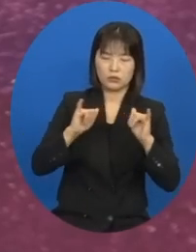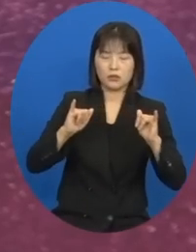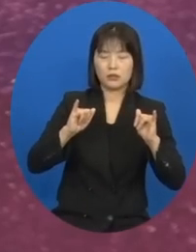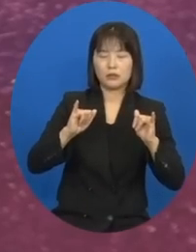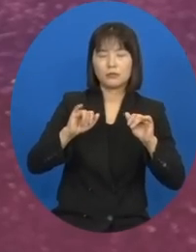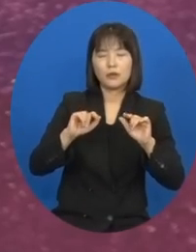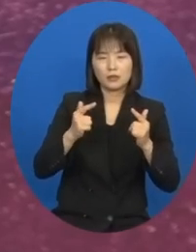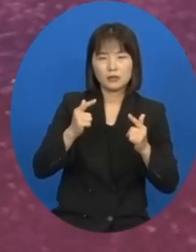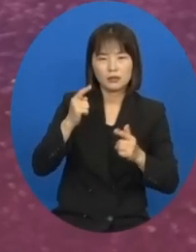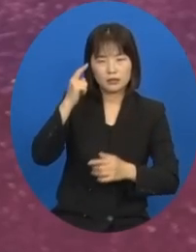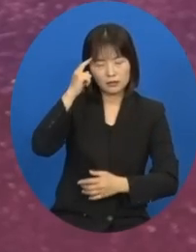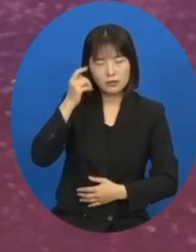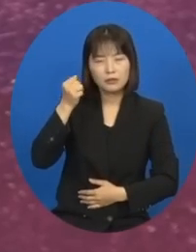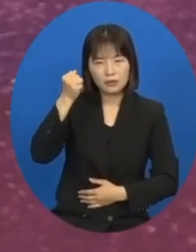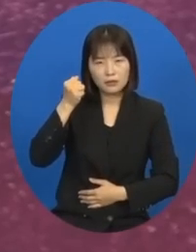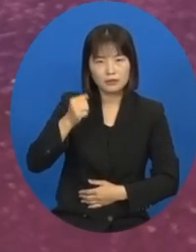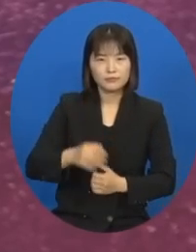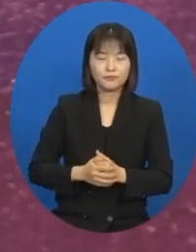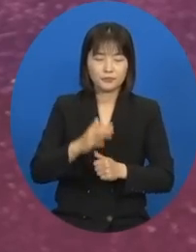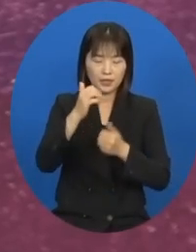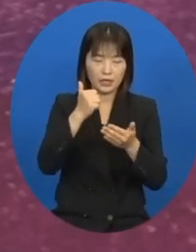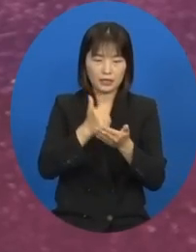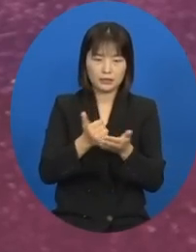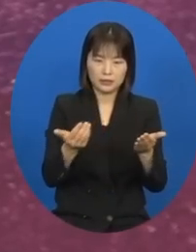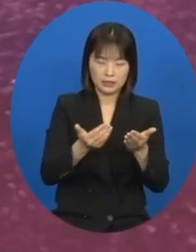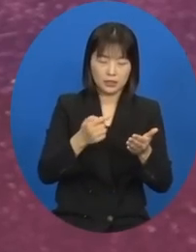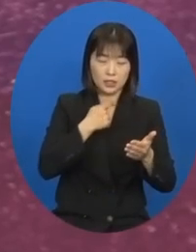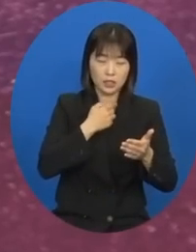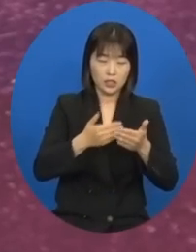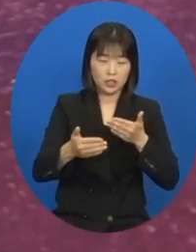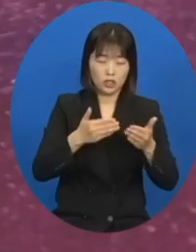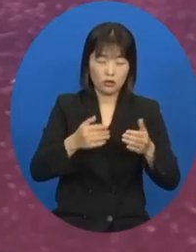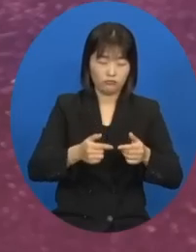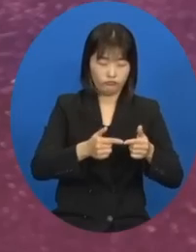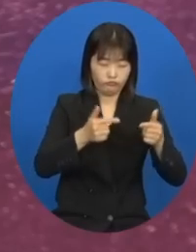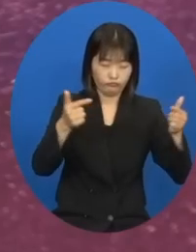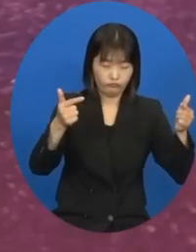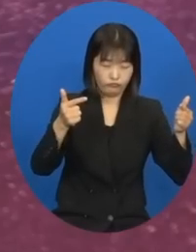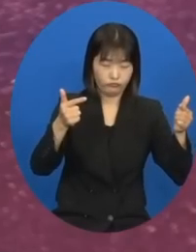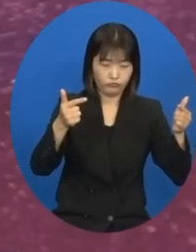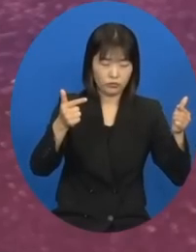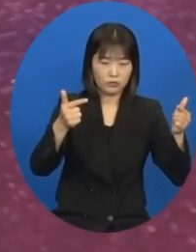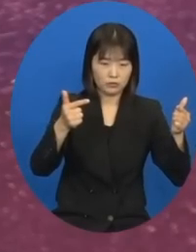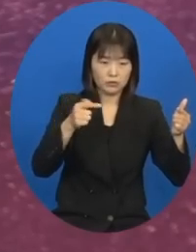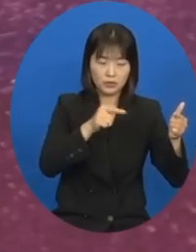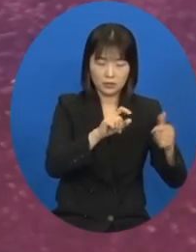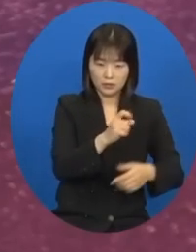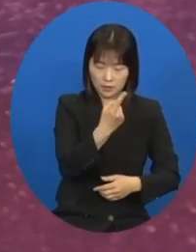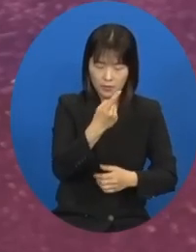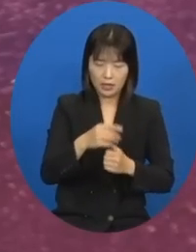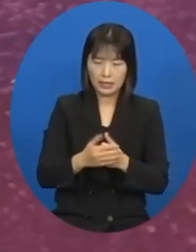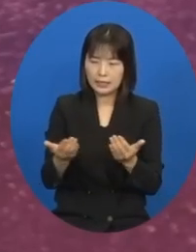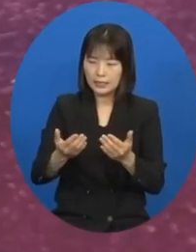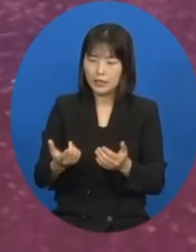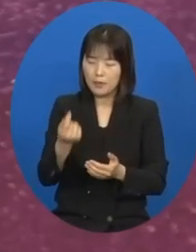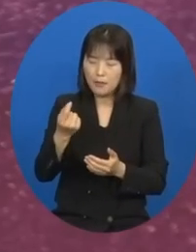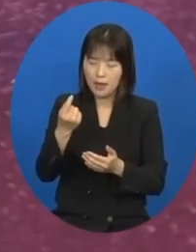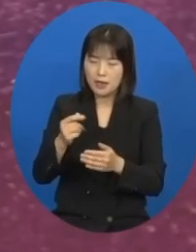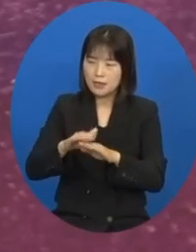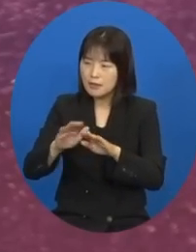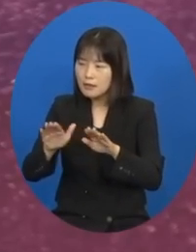들었어요 사역 경험이 계속 생길수록 빨리빨리 판단하고 빨리빨리 일을 처리하려고